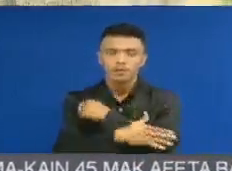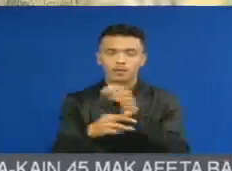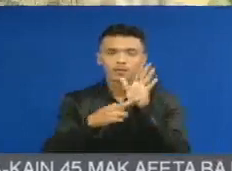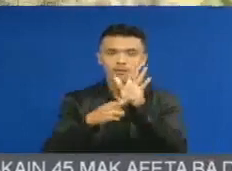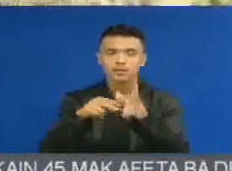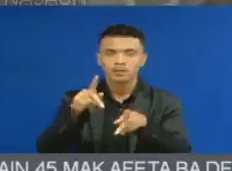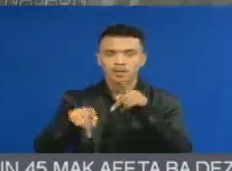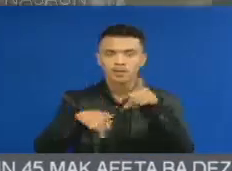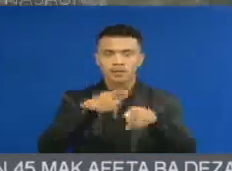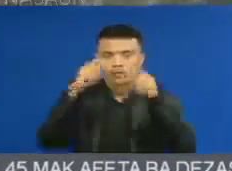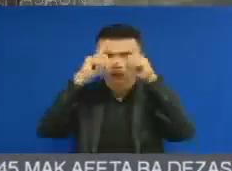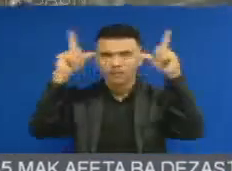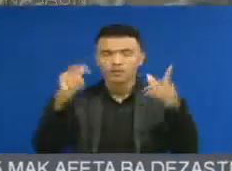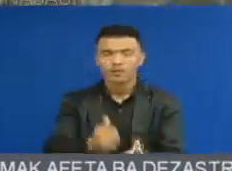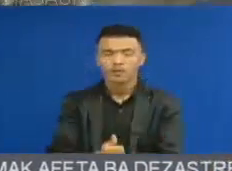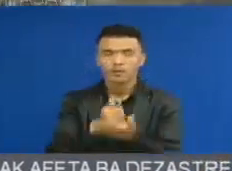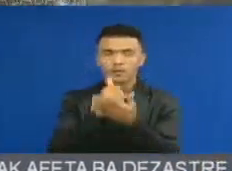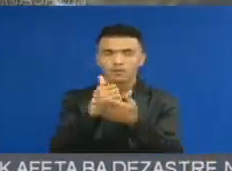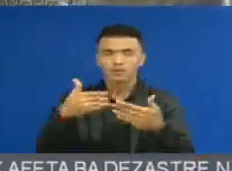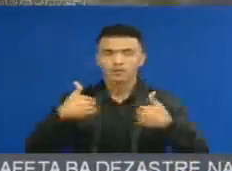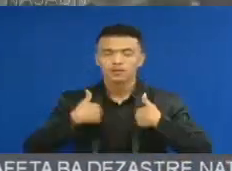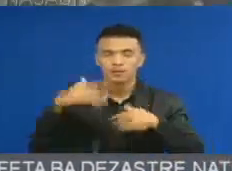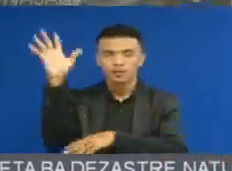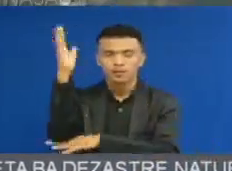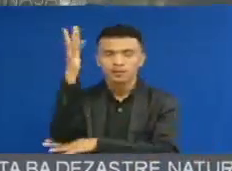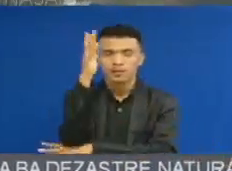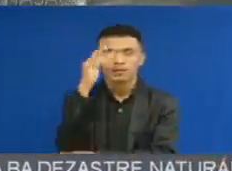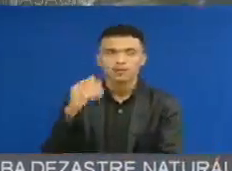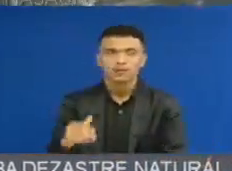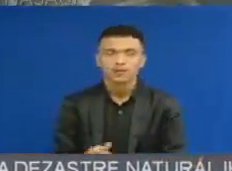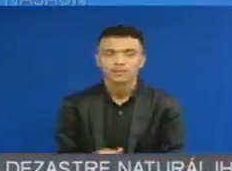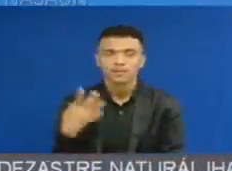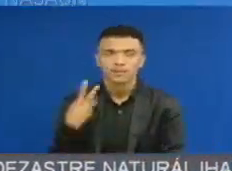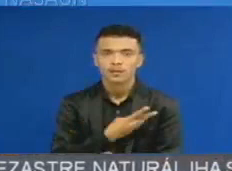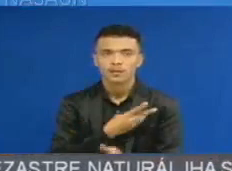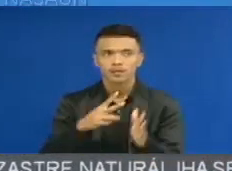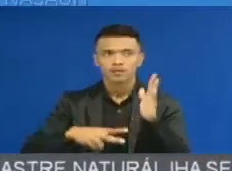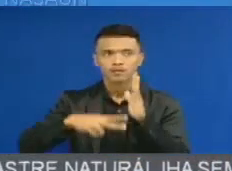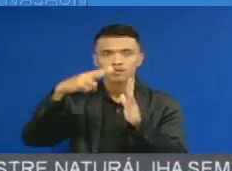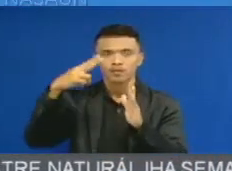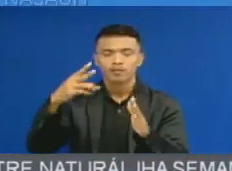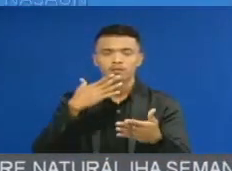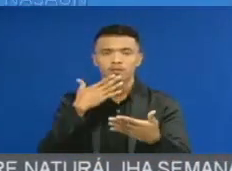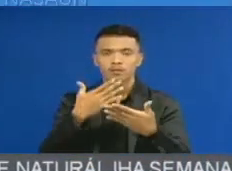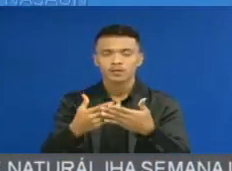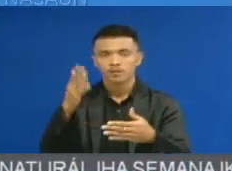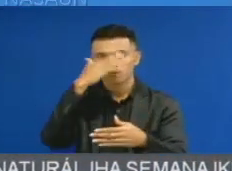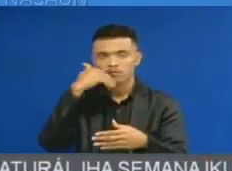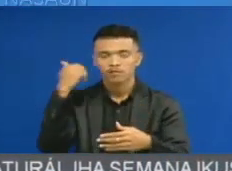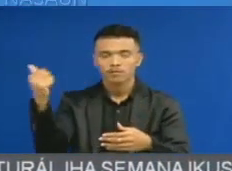nia contribuição bagarileiro stira iha ailara. Itane valores nebe dia fura